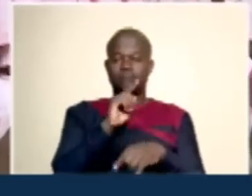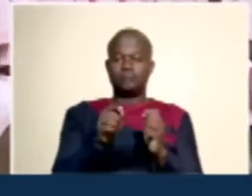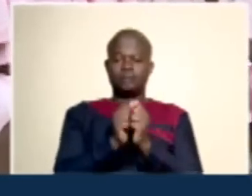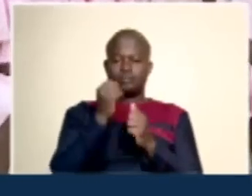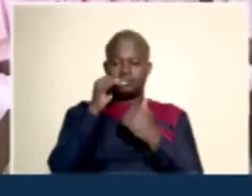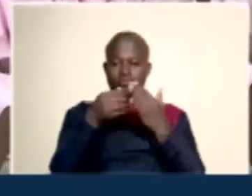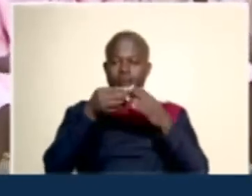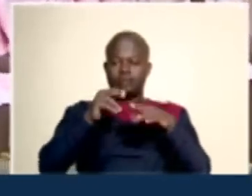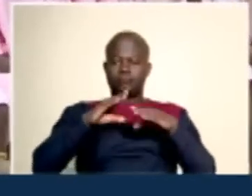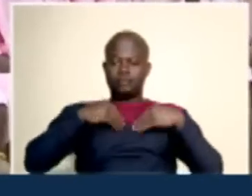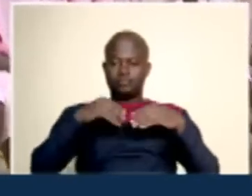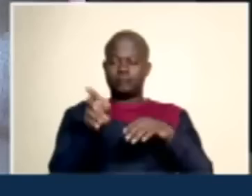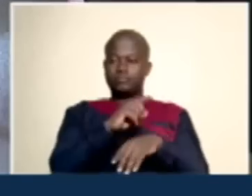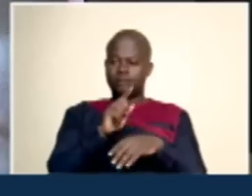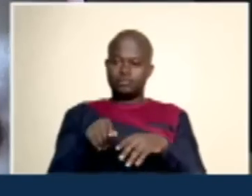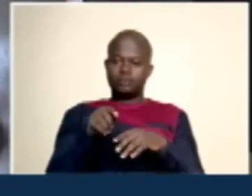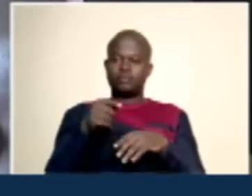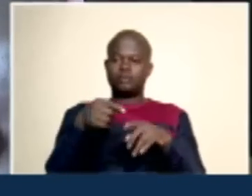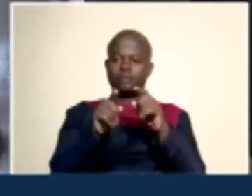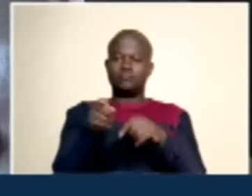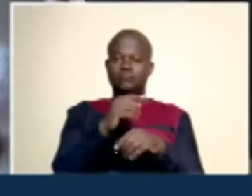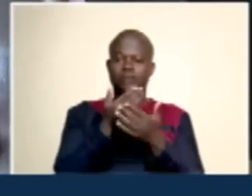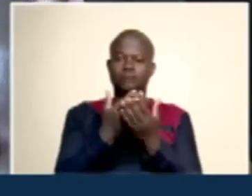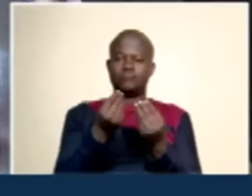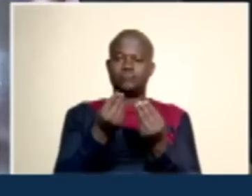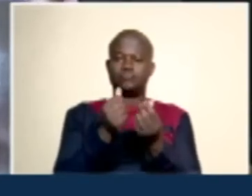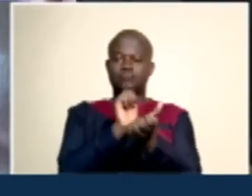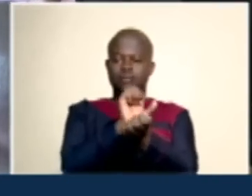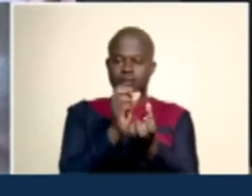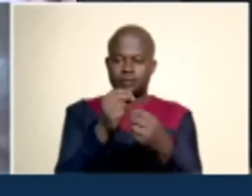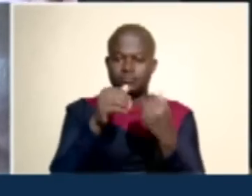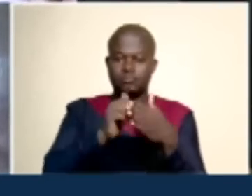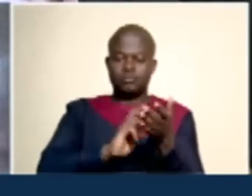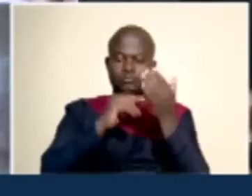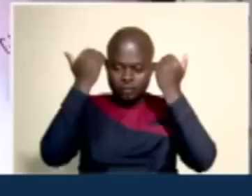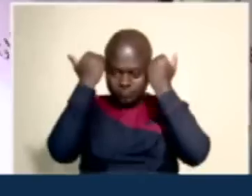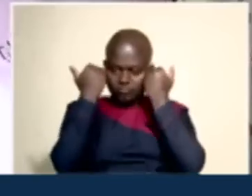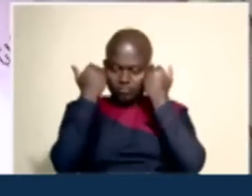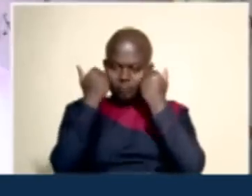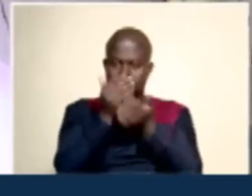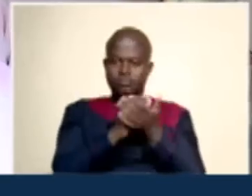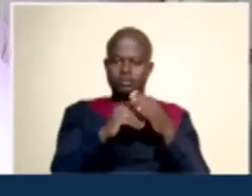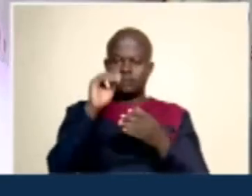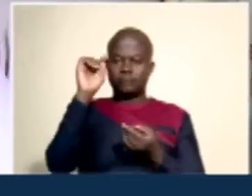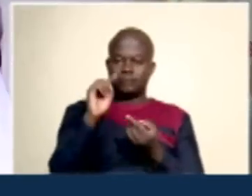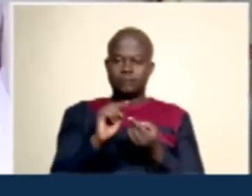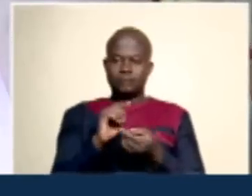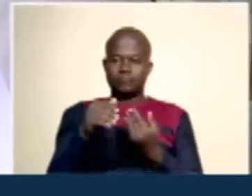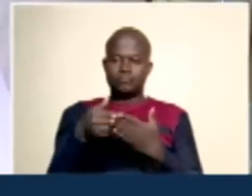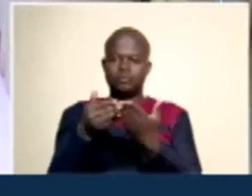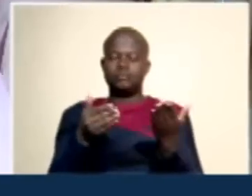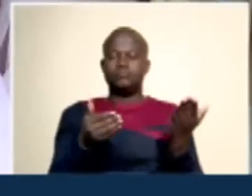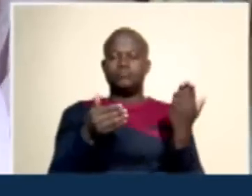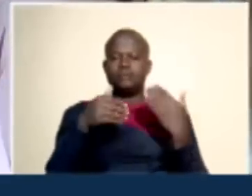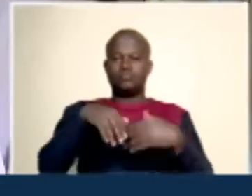Iyo habayeho kwemera ibyaha ubushinjacyaha bumusabira ibihano byoroheje bikemezwa n'urukiko. Bamwe mu bagabanirijwe ibihano harimo